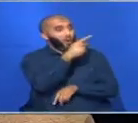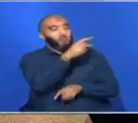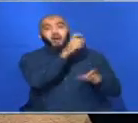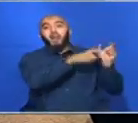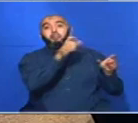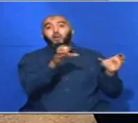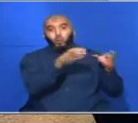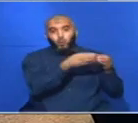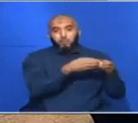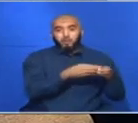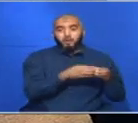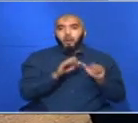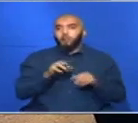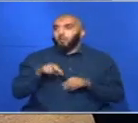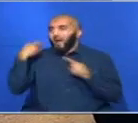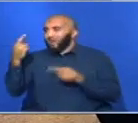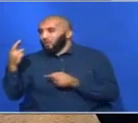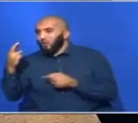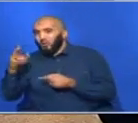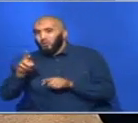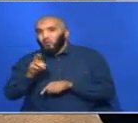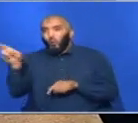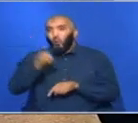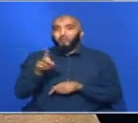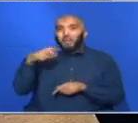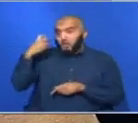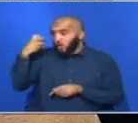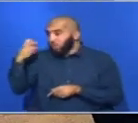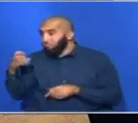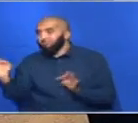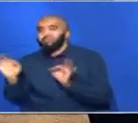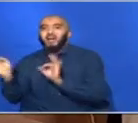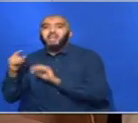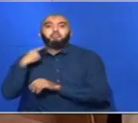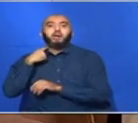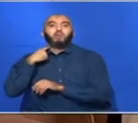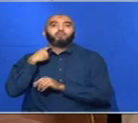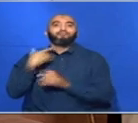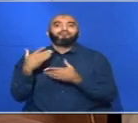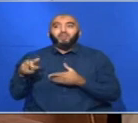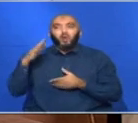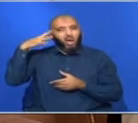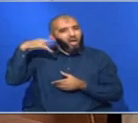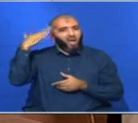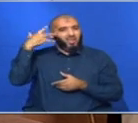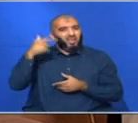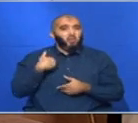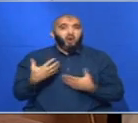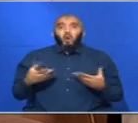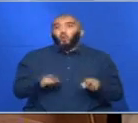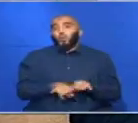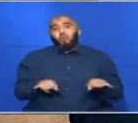اليها وتذكرها وتفقدها وجدها قد اخذت فهل عليه ان يرد لكل واحد